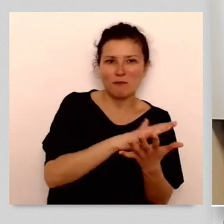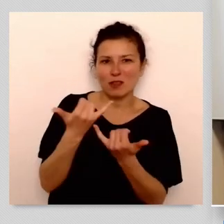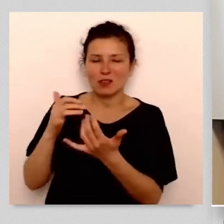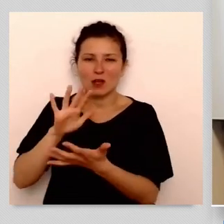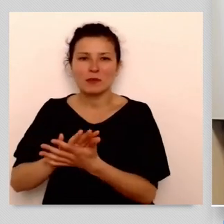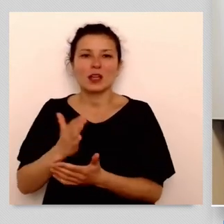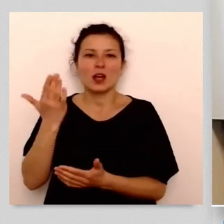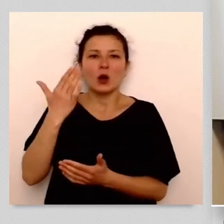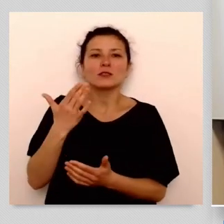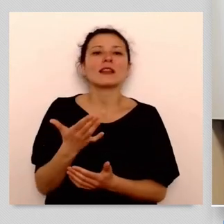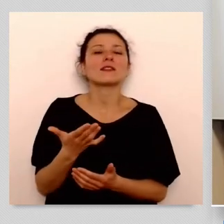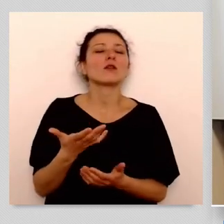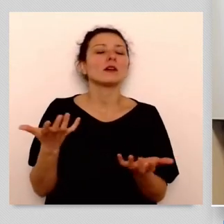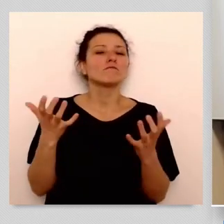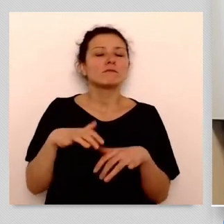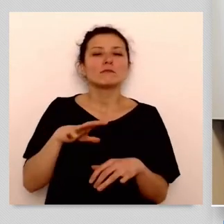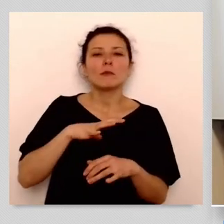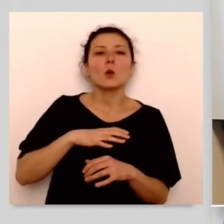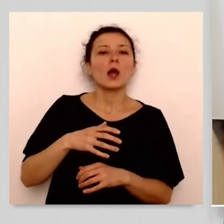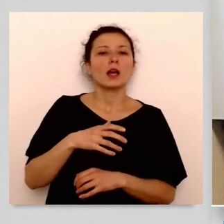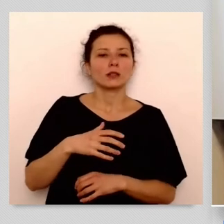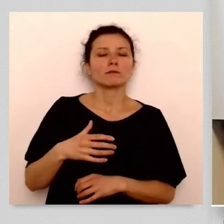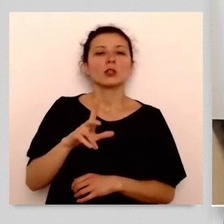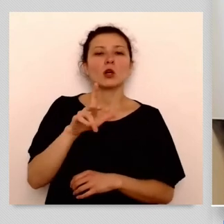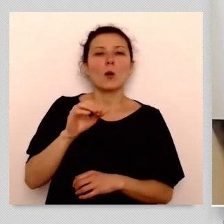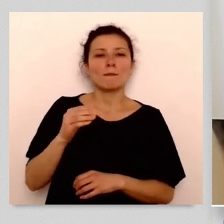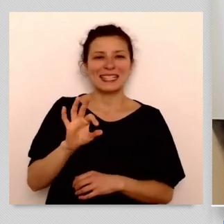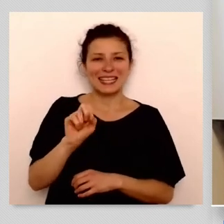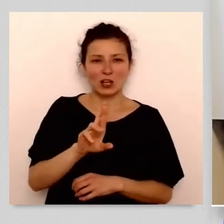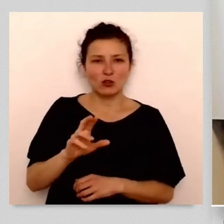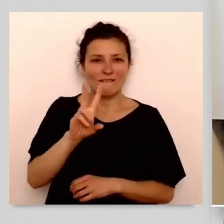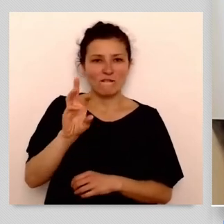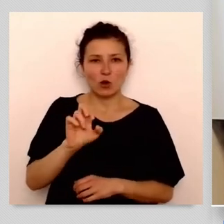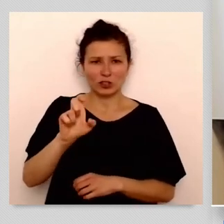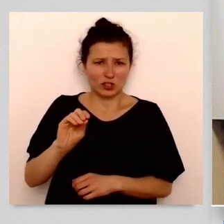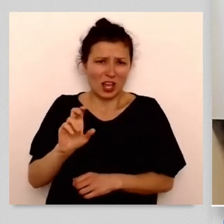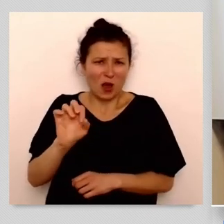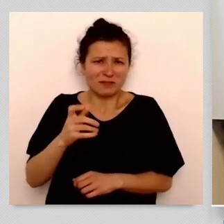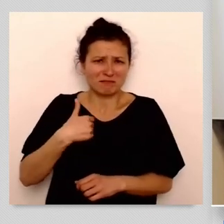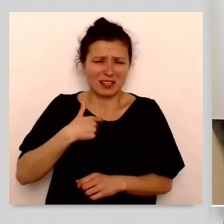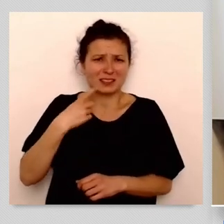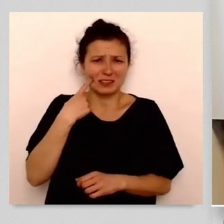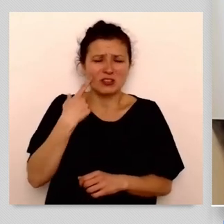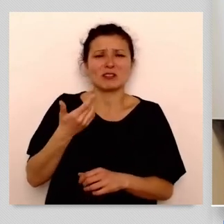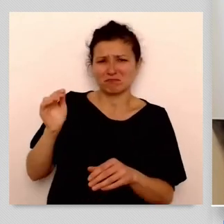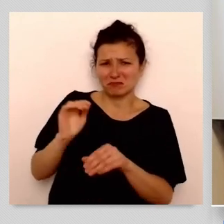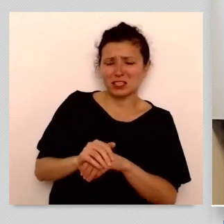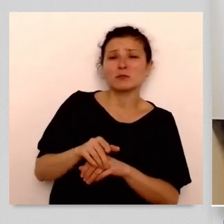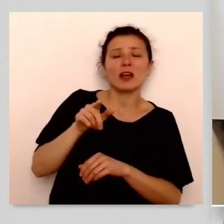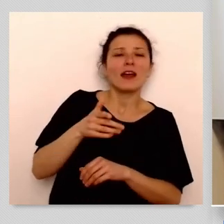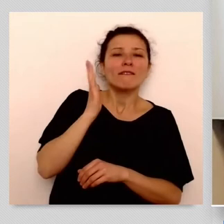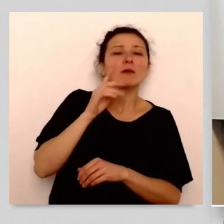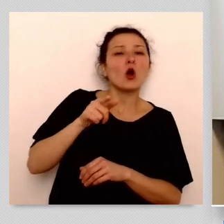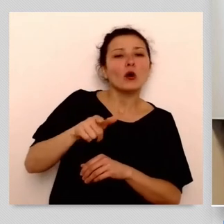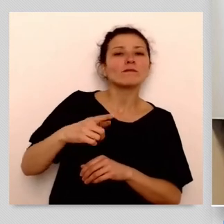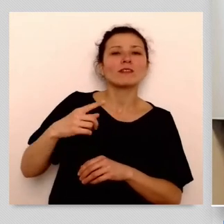komisarz Wojciechowski. Ja zazwyczaj zgadzam się z tym, co on mówi, prawda? Mimo, że jest komisarzem z nadania Prawa i